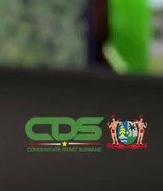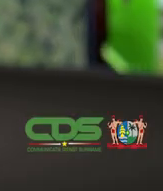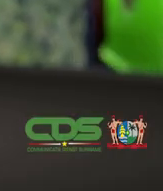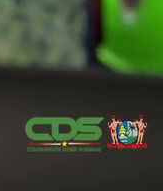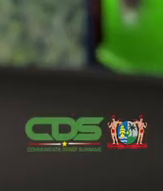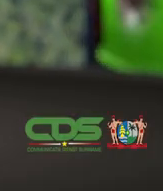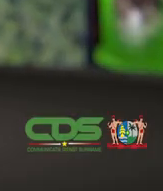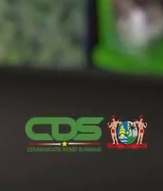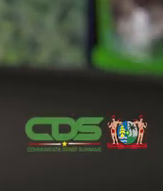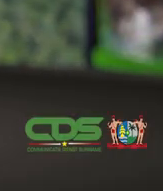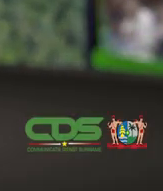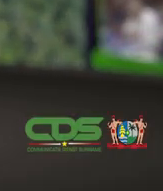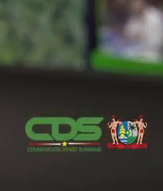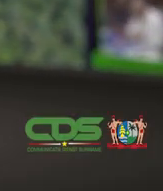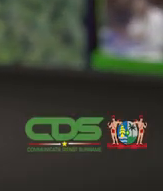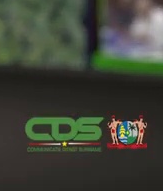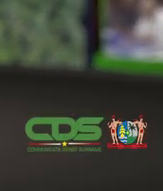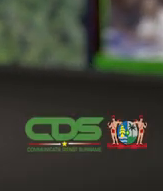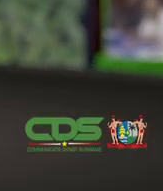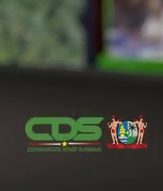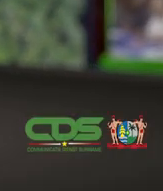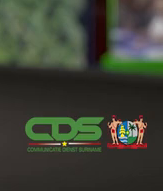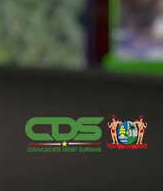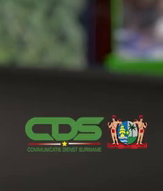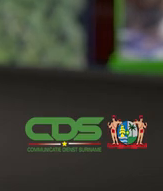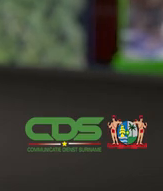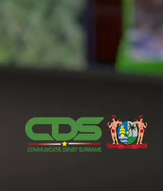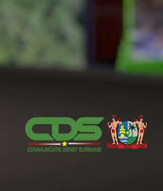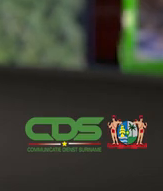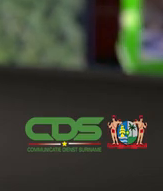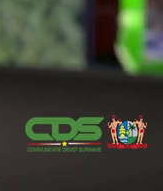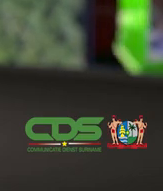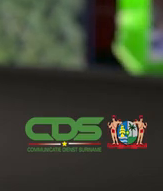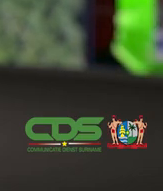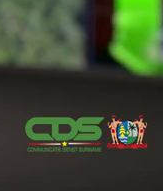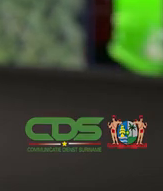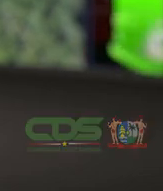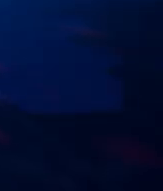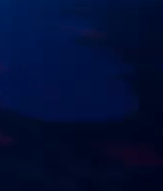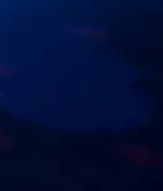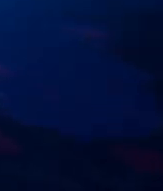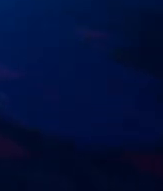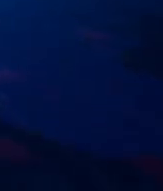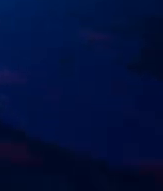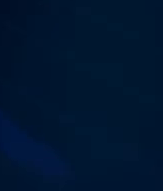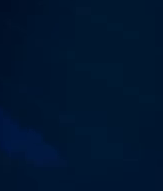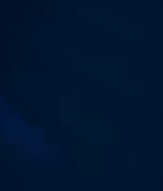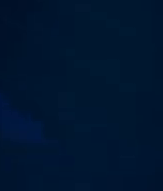We zijn aan het einde gekomen van Focus. Bedankt voor uw aandacht. Goedenavond.